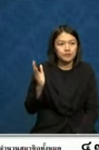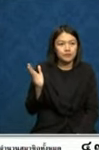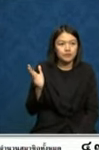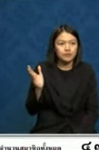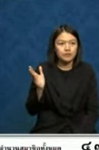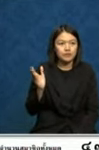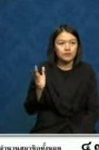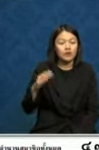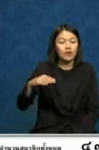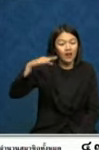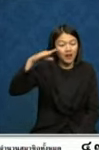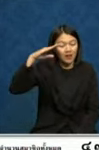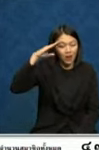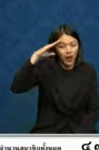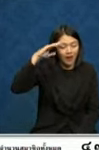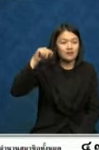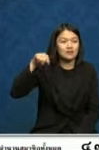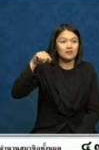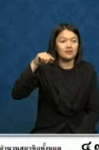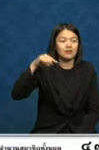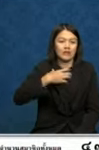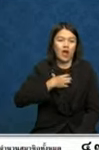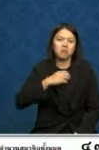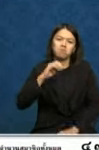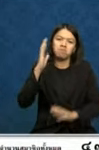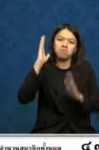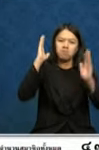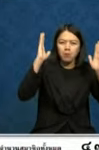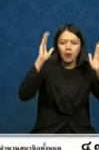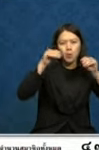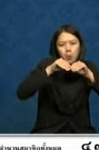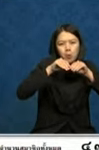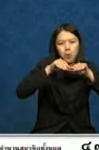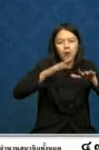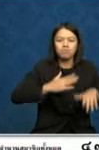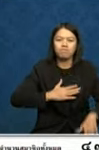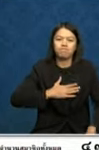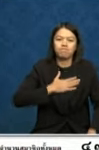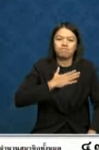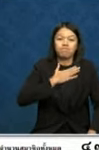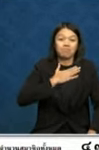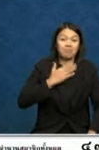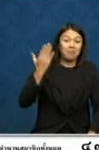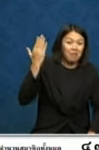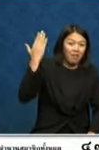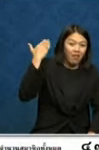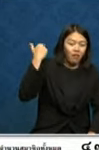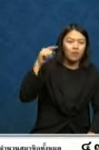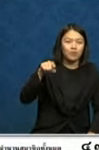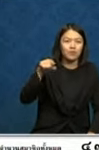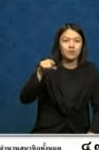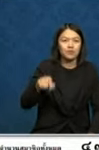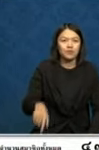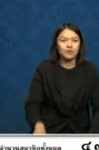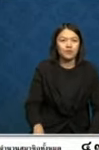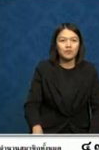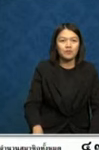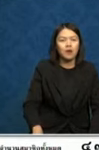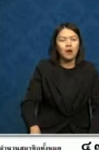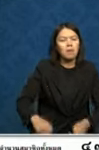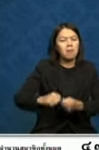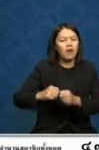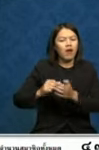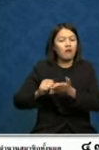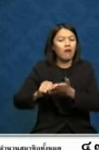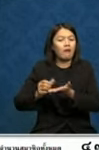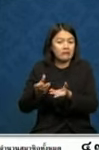พก็พยายามที่จะประชาสัมพันธ์ด้วยความภาคภูมิใจนะครับว่าในช่วงที่ผ่านมาได้แก้ไขปัญหา